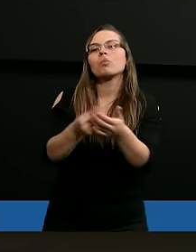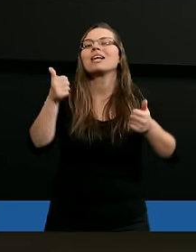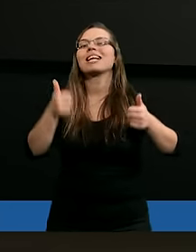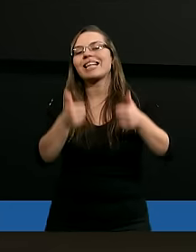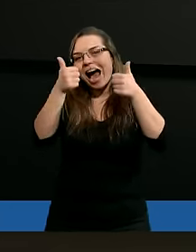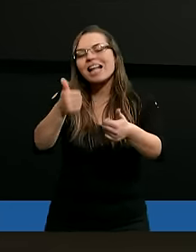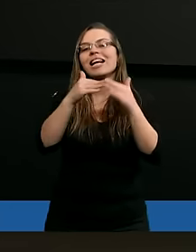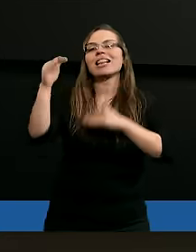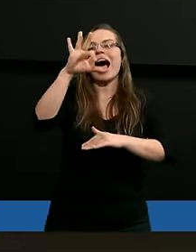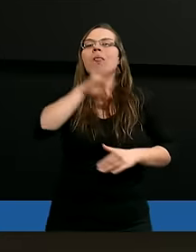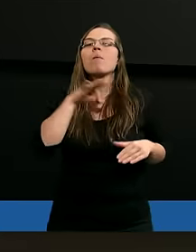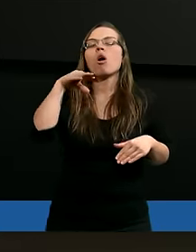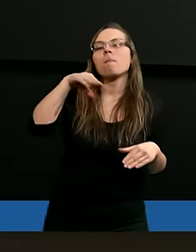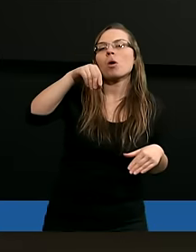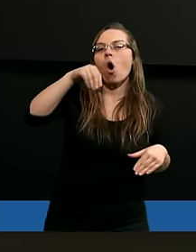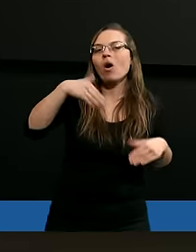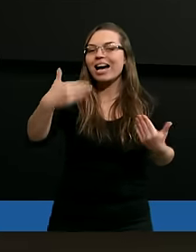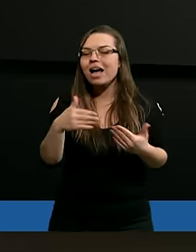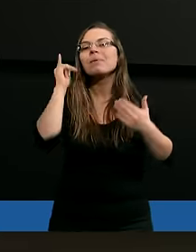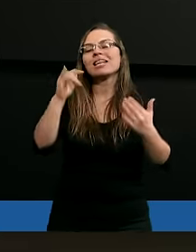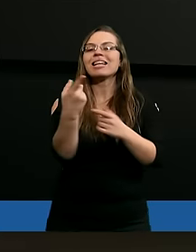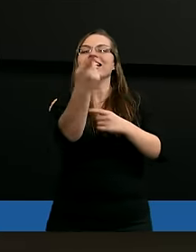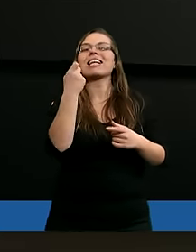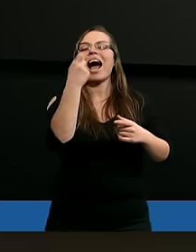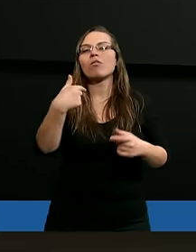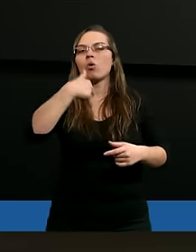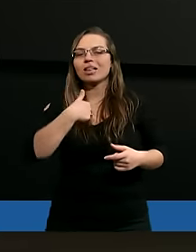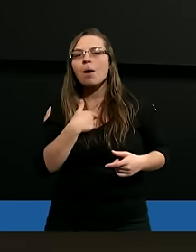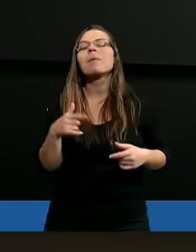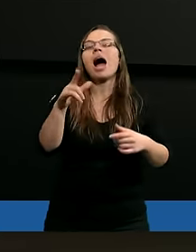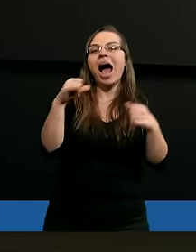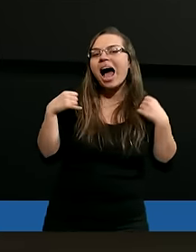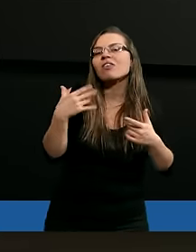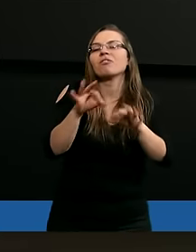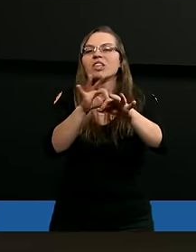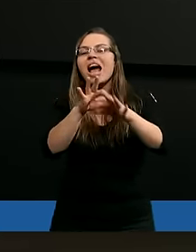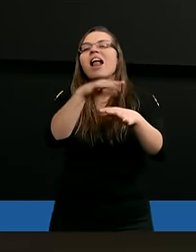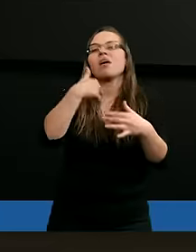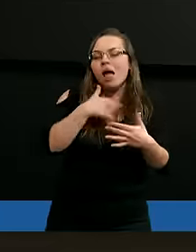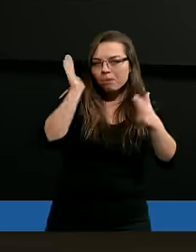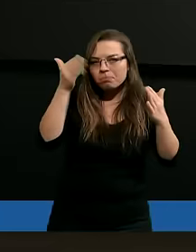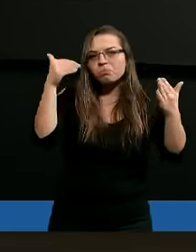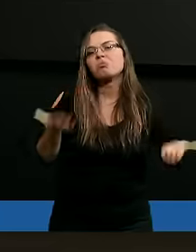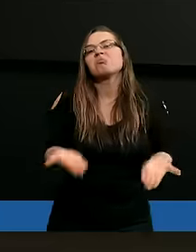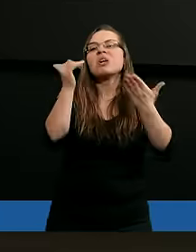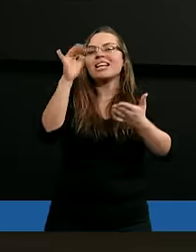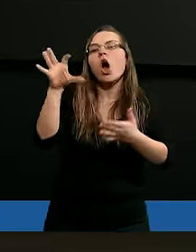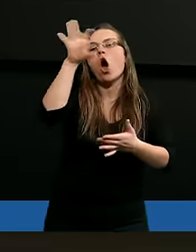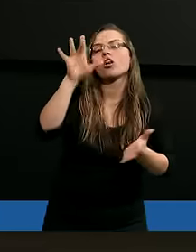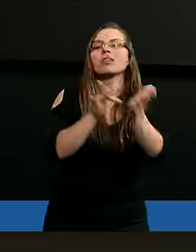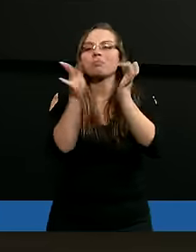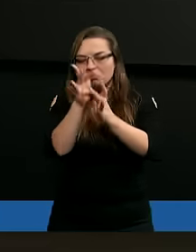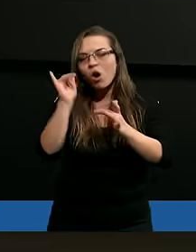stanie nad moim prochem i zawoła do mnie, a ja w ciele będę mógł oglądać